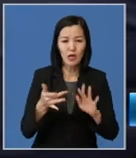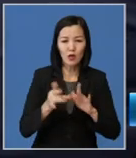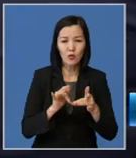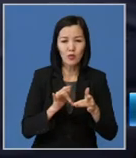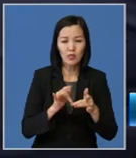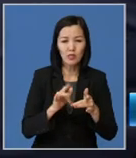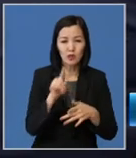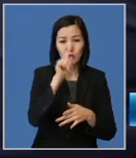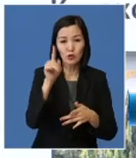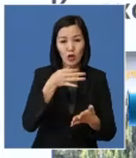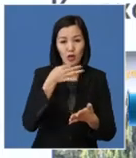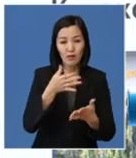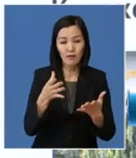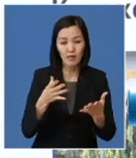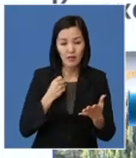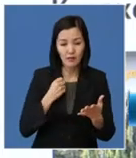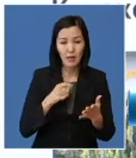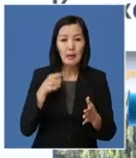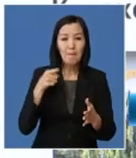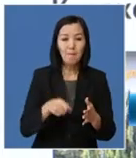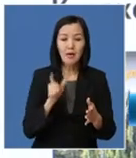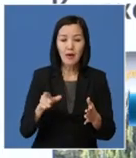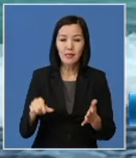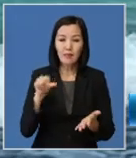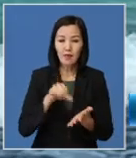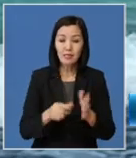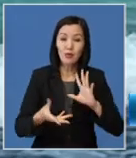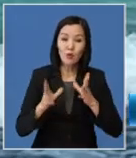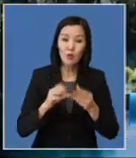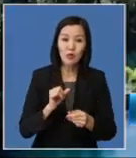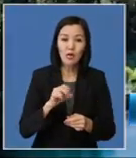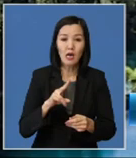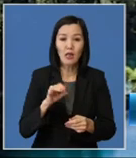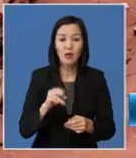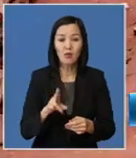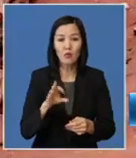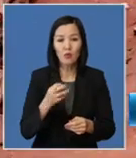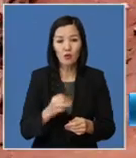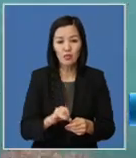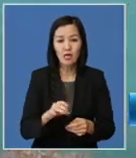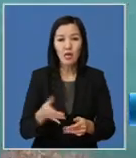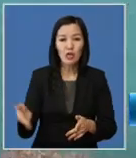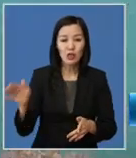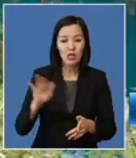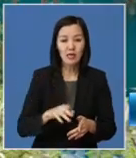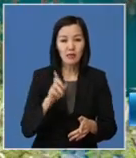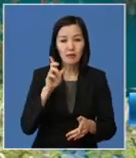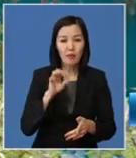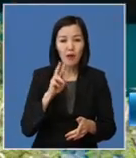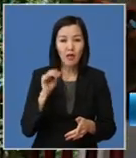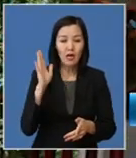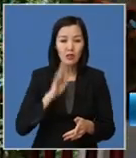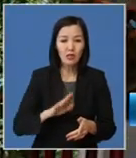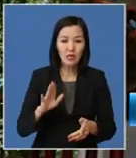сауалнама жүргізді. Оған 1000 адам қатысқан. Қорытындыға сәйкес Алакөл, Көлсай, Шарын шатқалы, Балқаш көлі, Қайынды